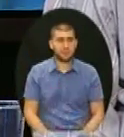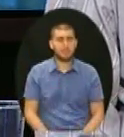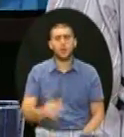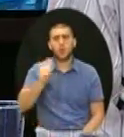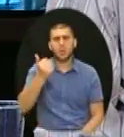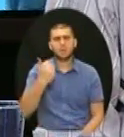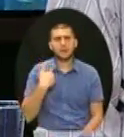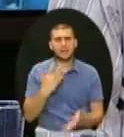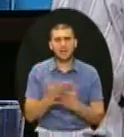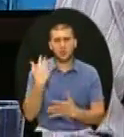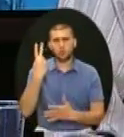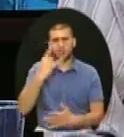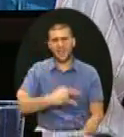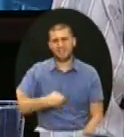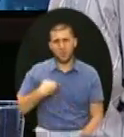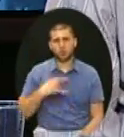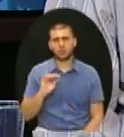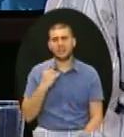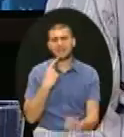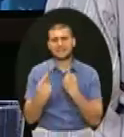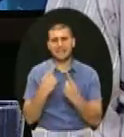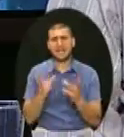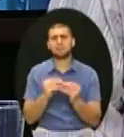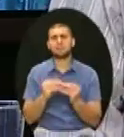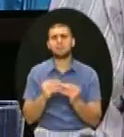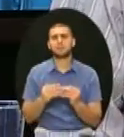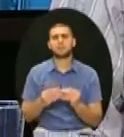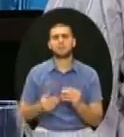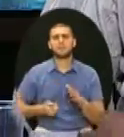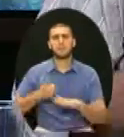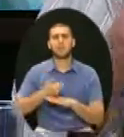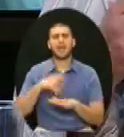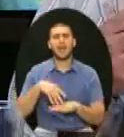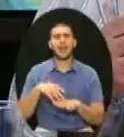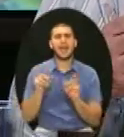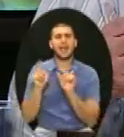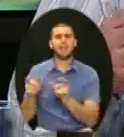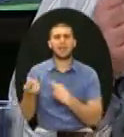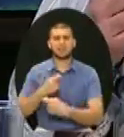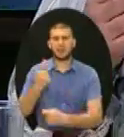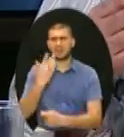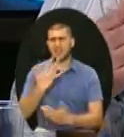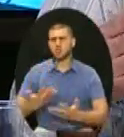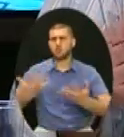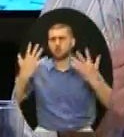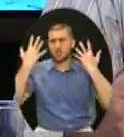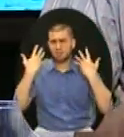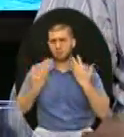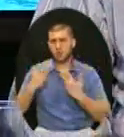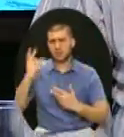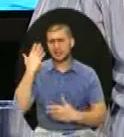קודם כל היו לי שתי חוויות של שיחה עם הממונה על ההגבלים העסקיים. אחת לפני 10 שנים או קצת יותר